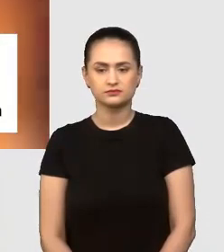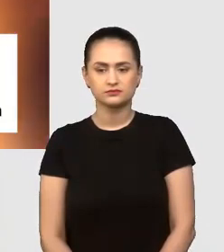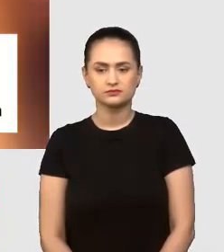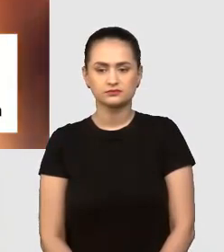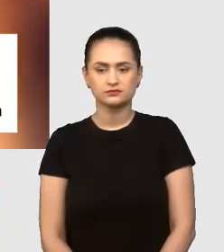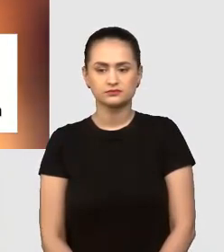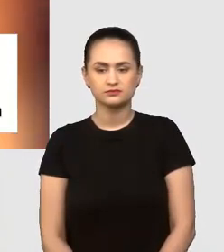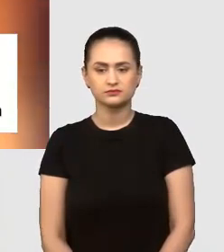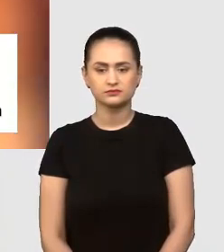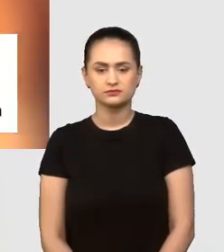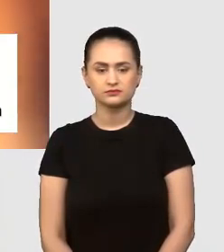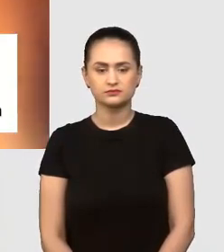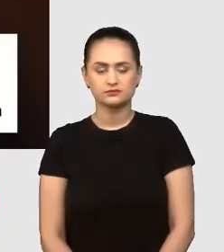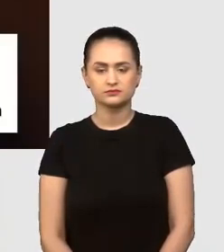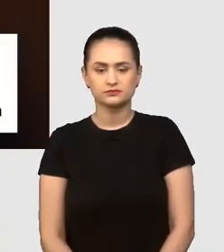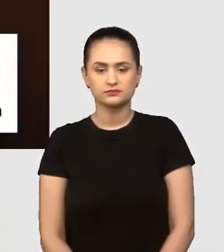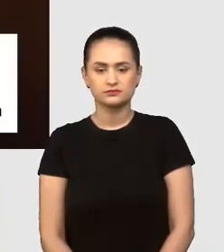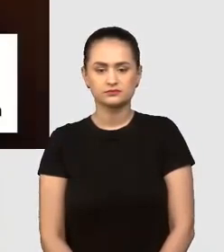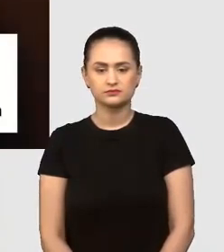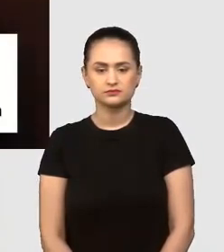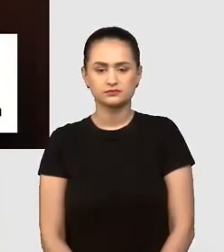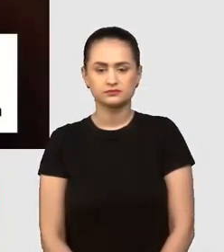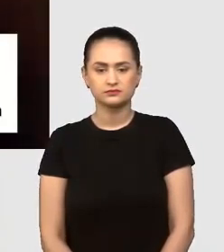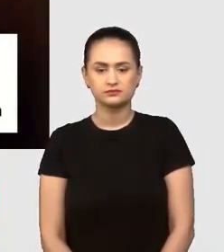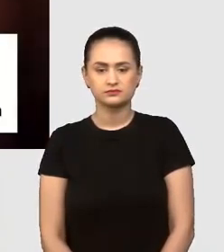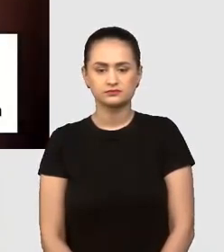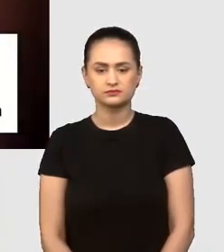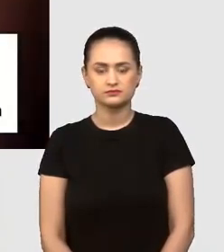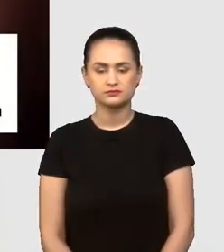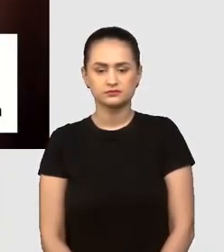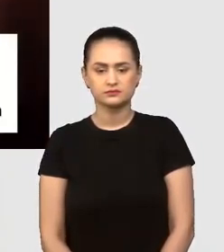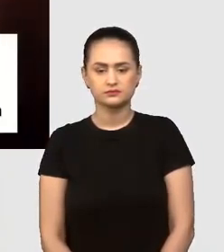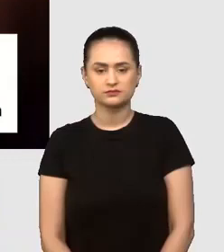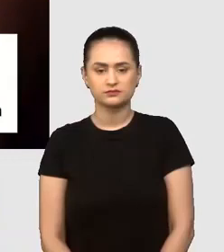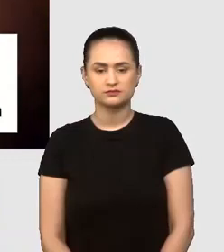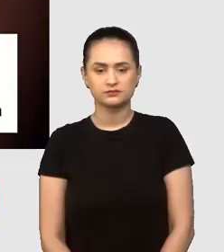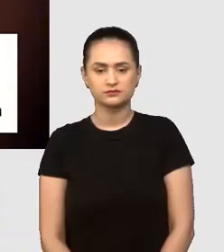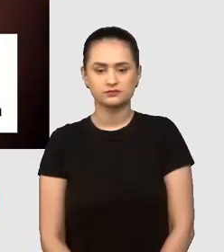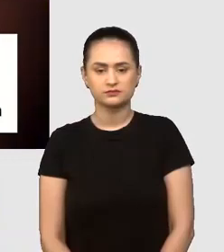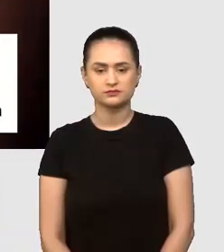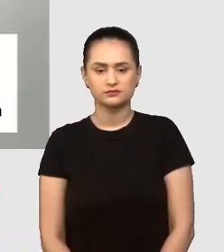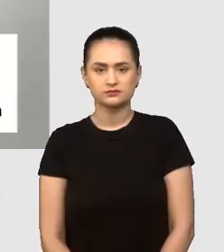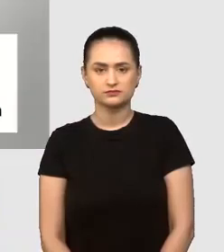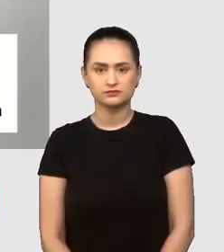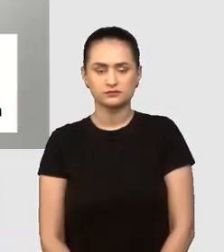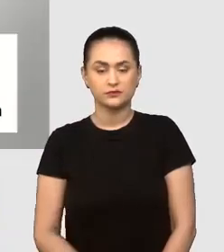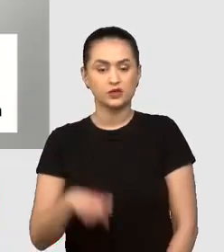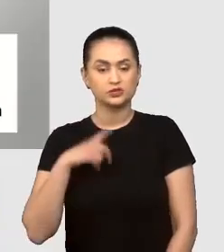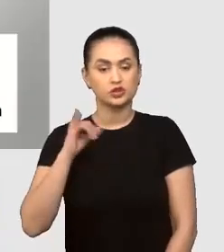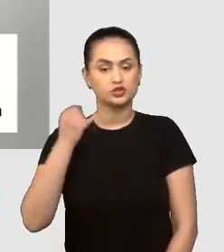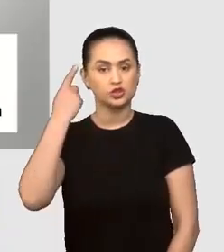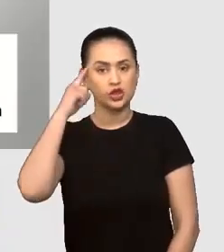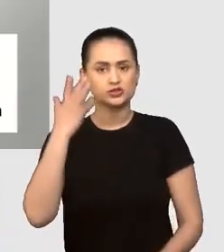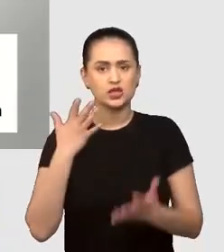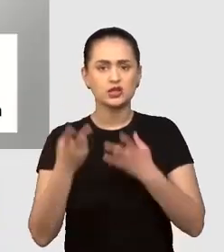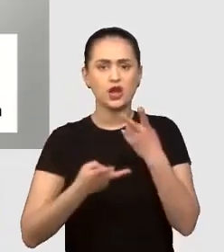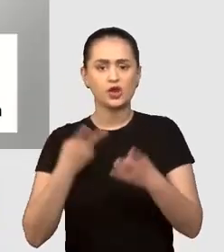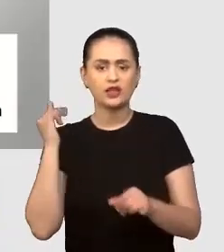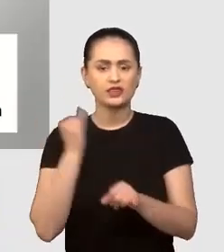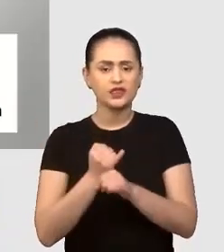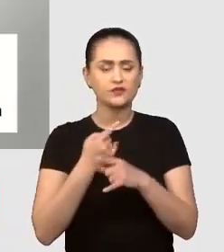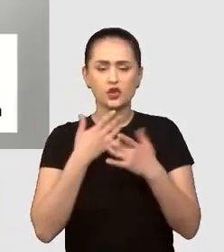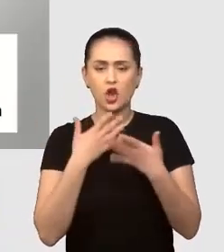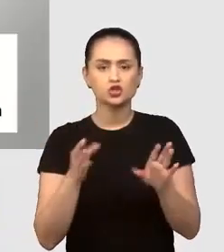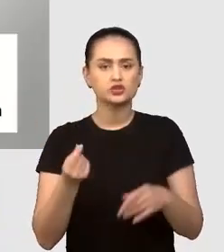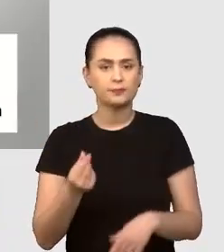ta, dar în același timp nu te gândești la asta, te gândești la dimensiunea jurnalistică. Sunt și jurnaliști care